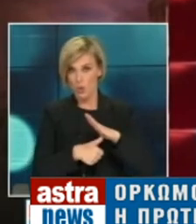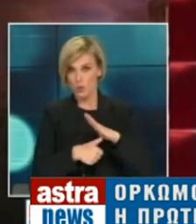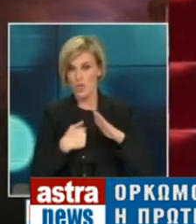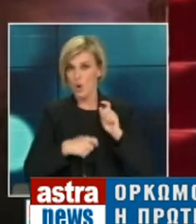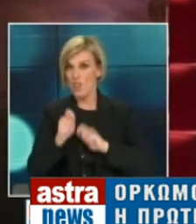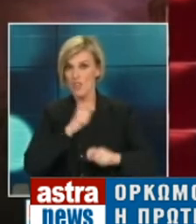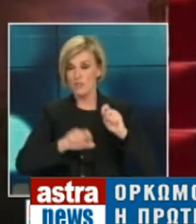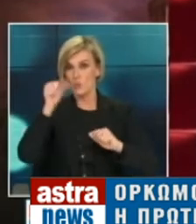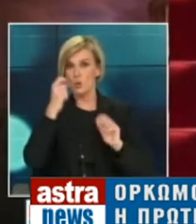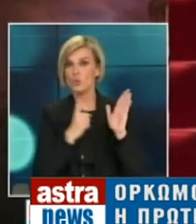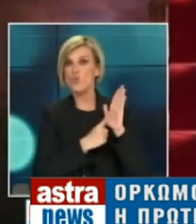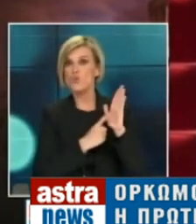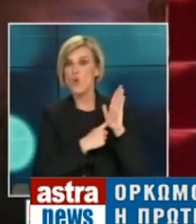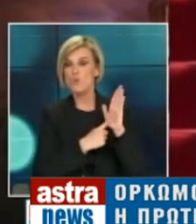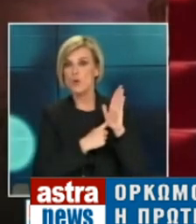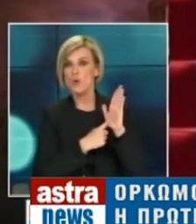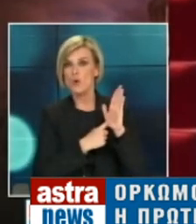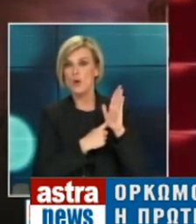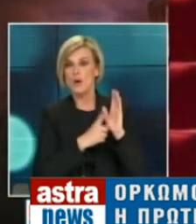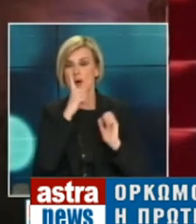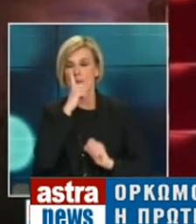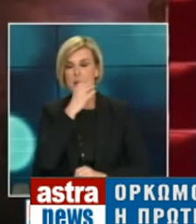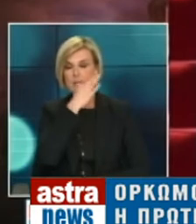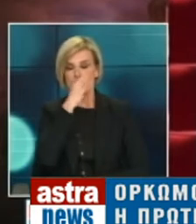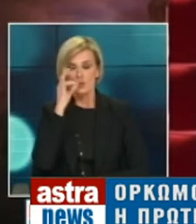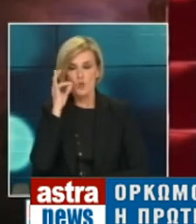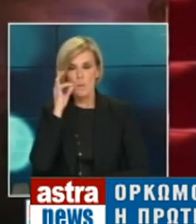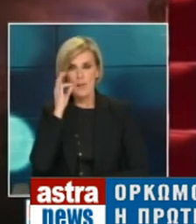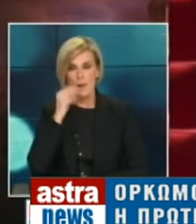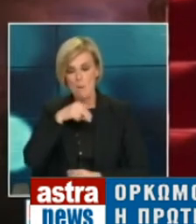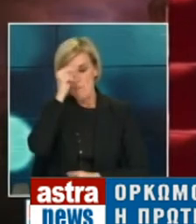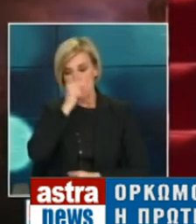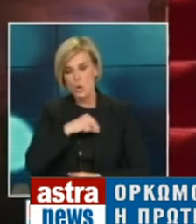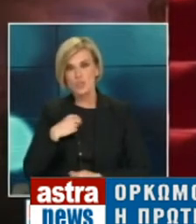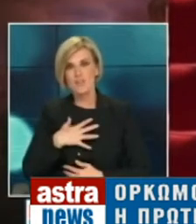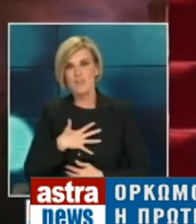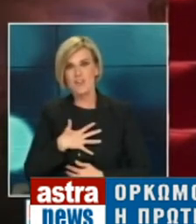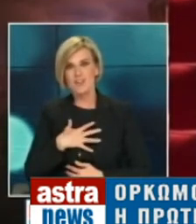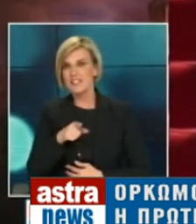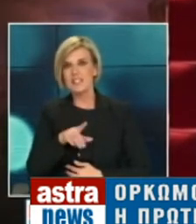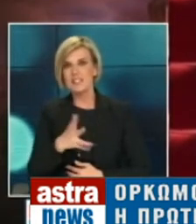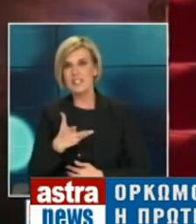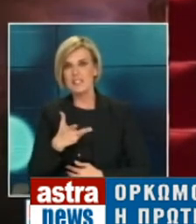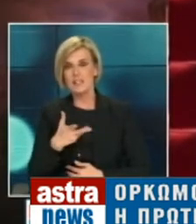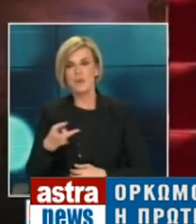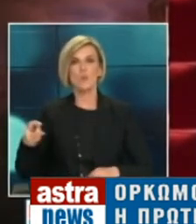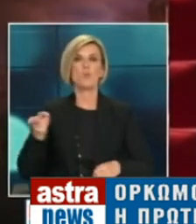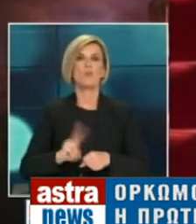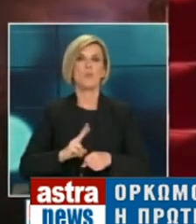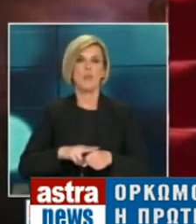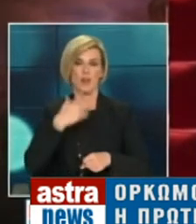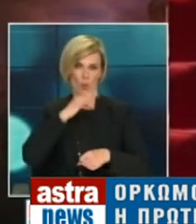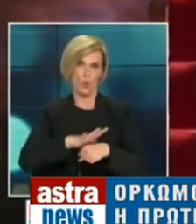μαζί μου ως προς αυτό, με μια στιγμή σιωπηρής προσευχής, θα είναι για όλους εκείνους που χάθηκαν λόγω της πανδημίας το τελευταίο